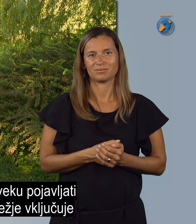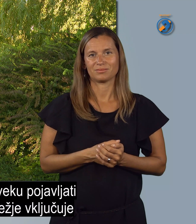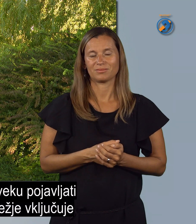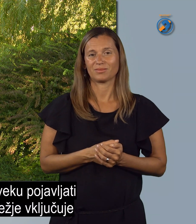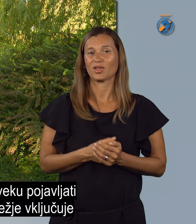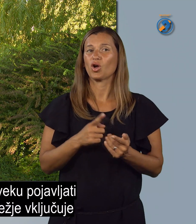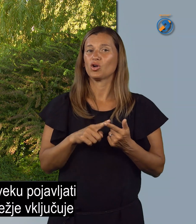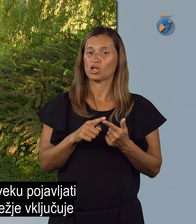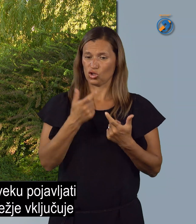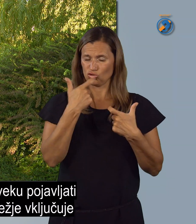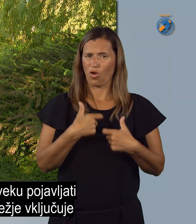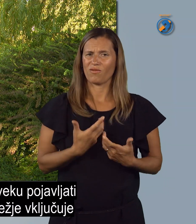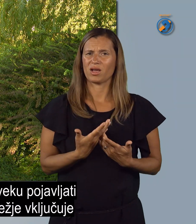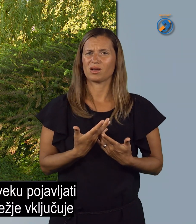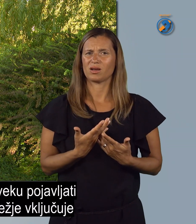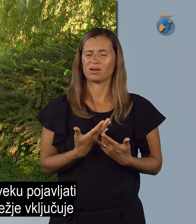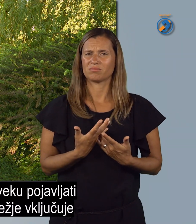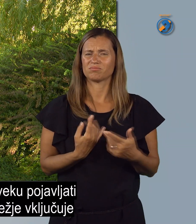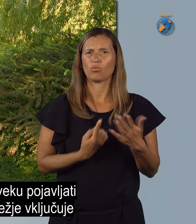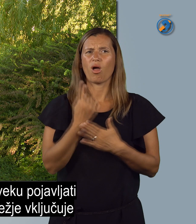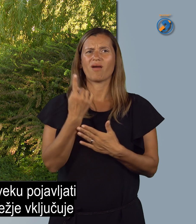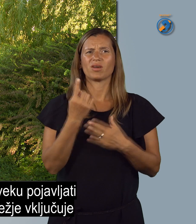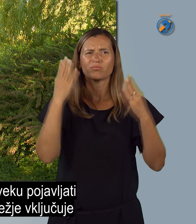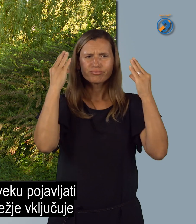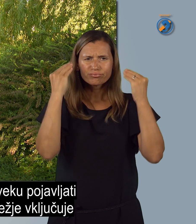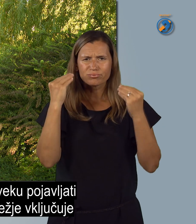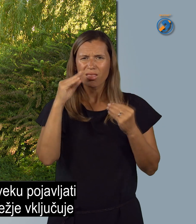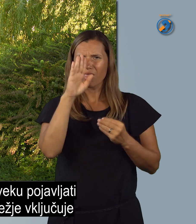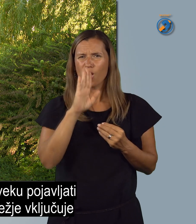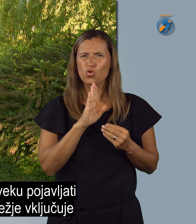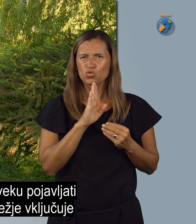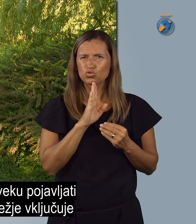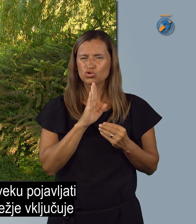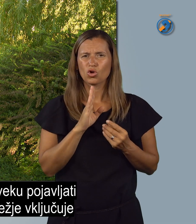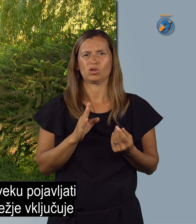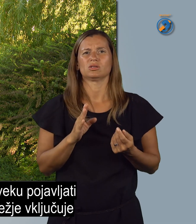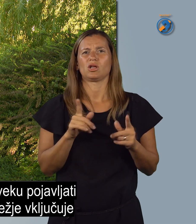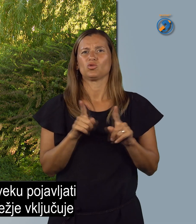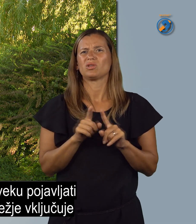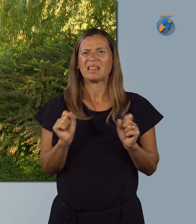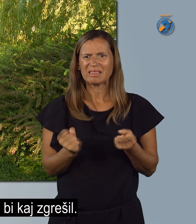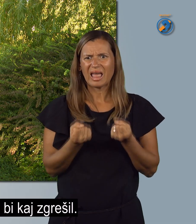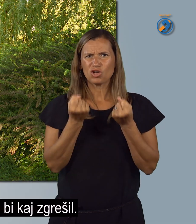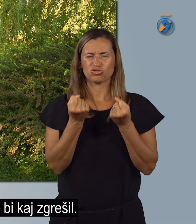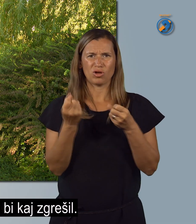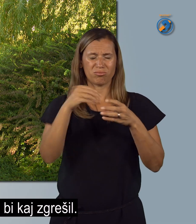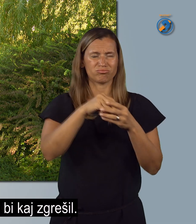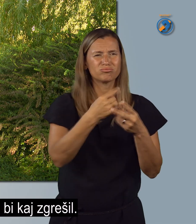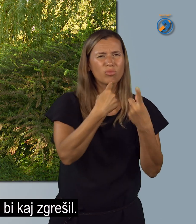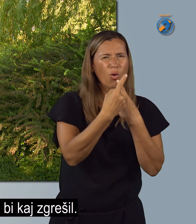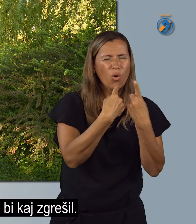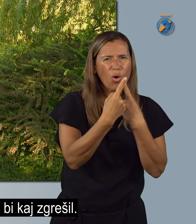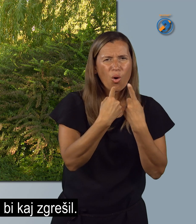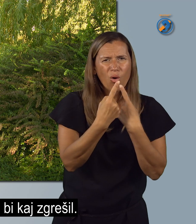Ko se človeku pojavlja naglušnost, ali se težje vključuje v pogovor, da ne bi